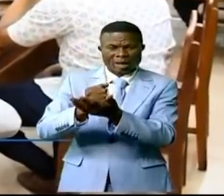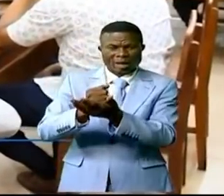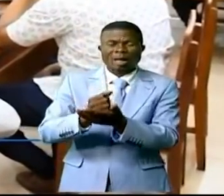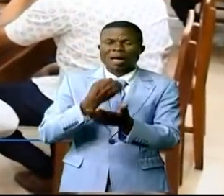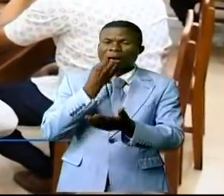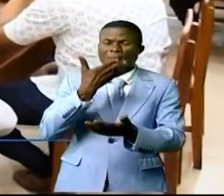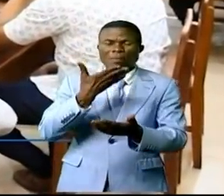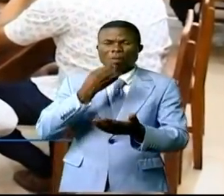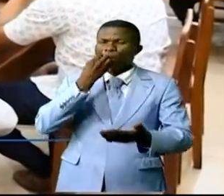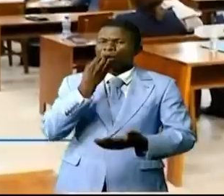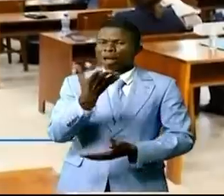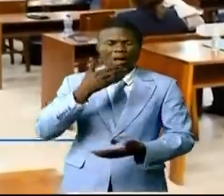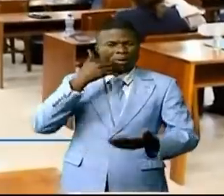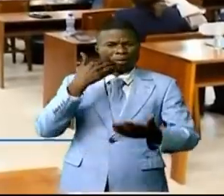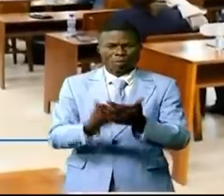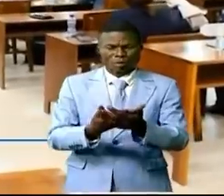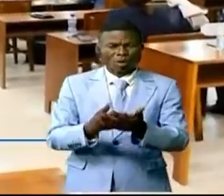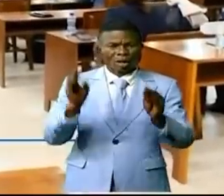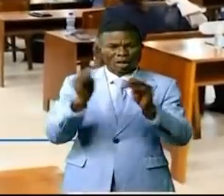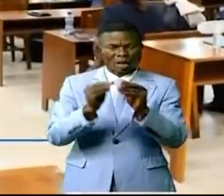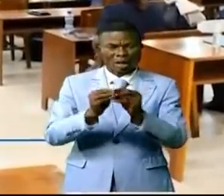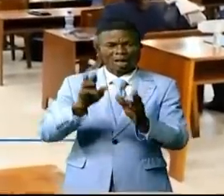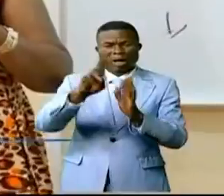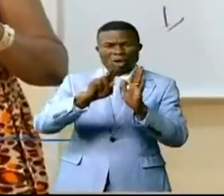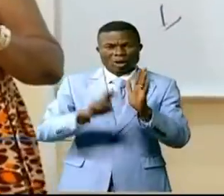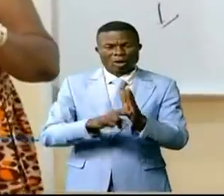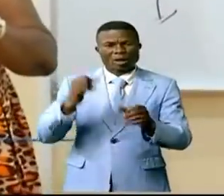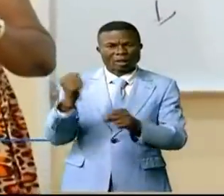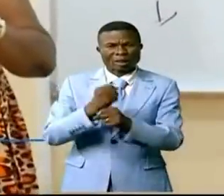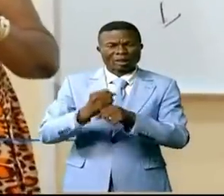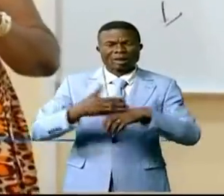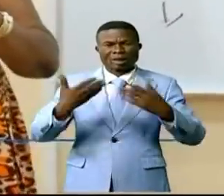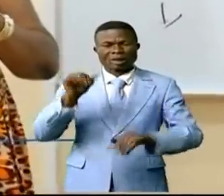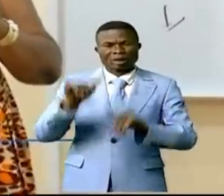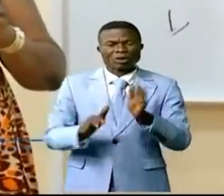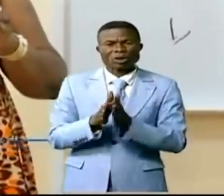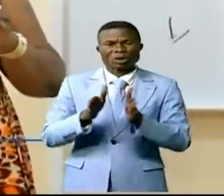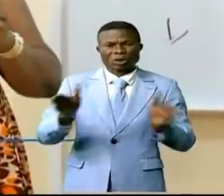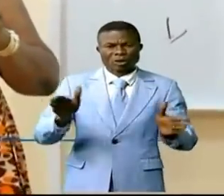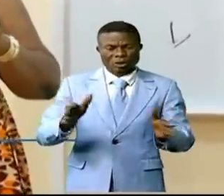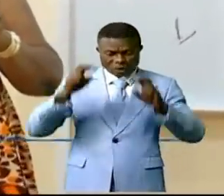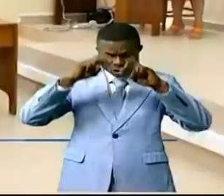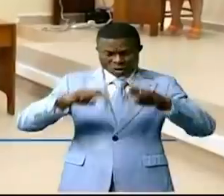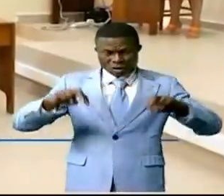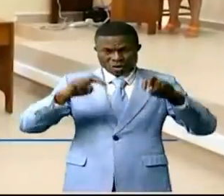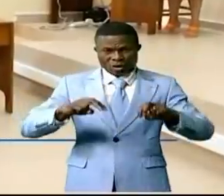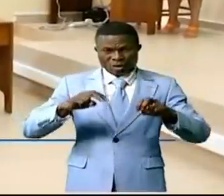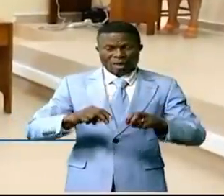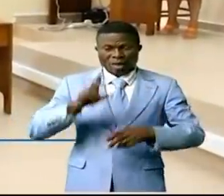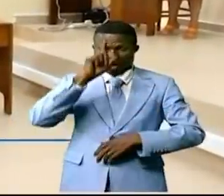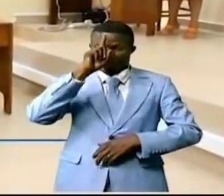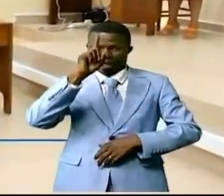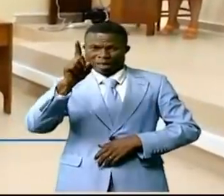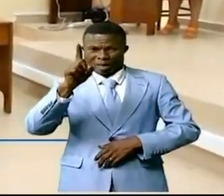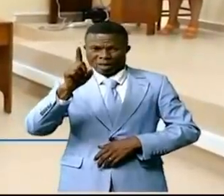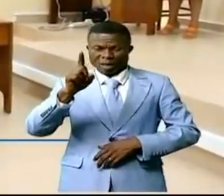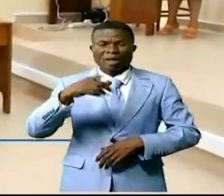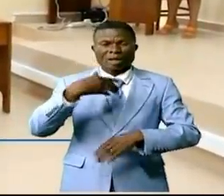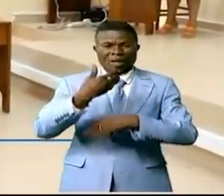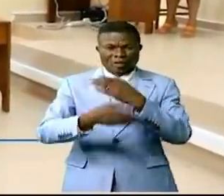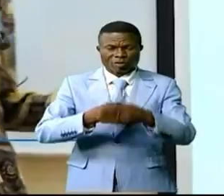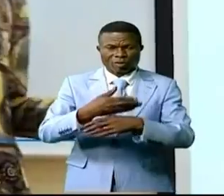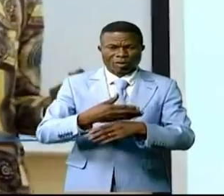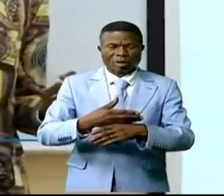exemple. Au cours de cet atelier sur les rôles et le fonctionnement du secrétariat général à la recherche, les intelligences se sont exercées